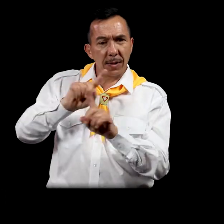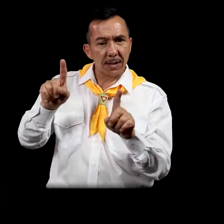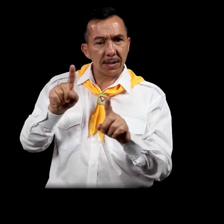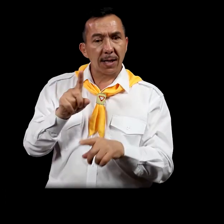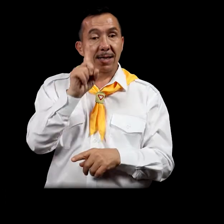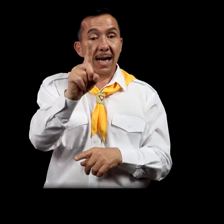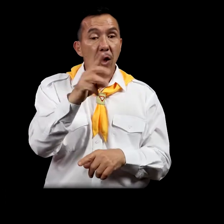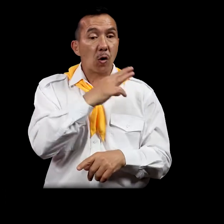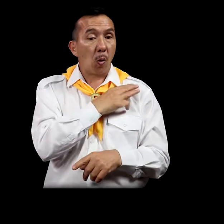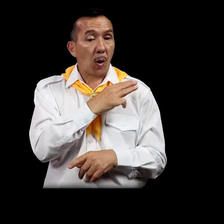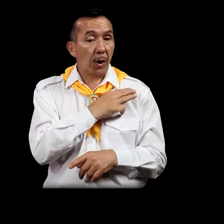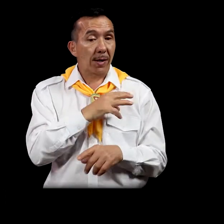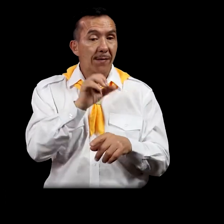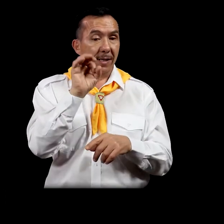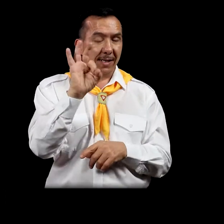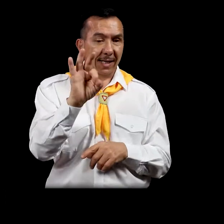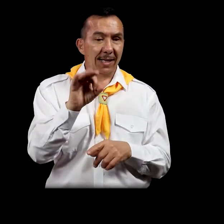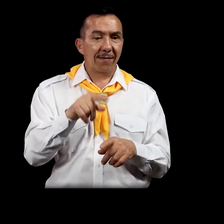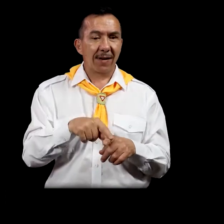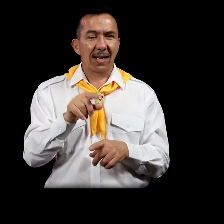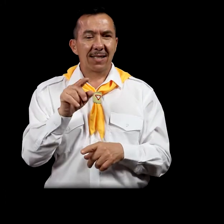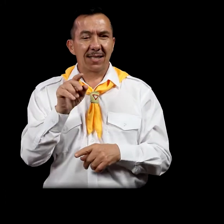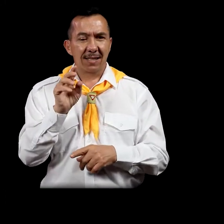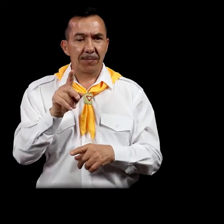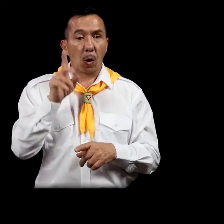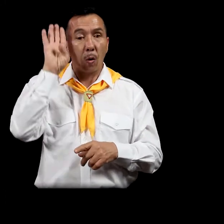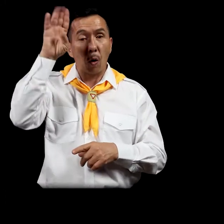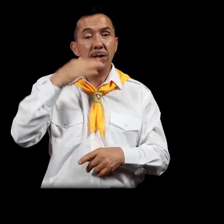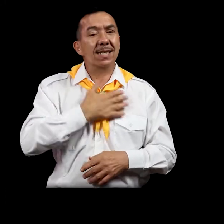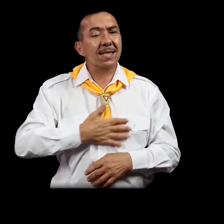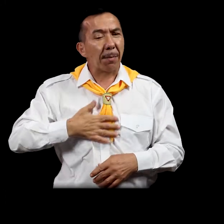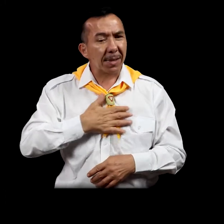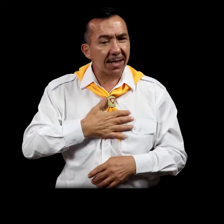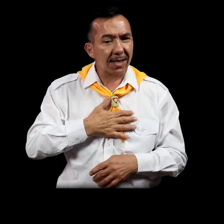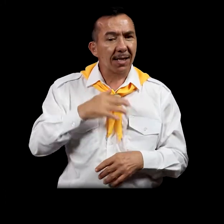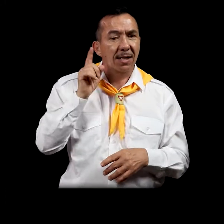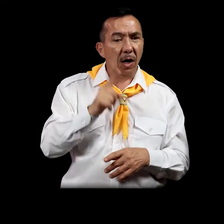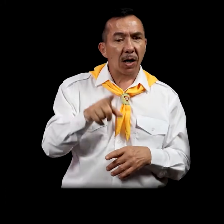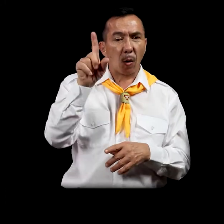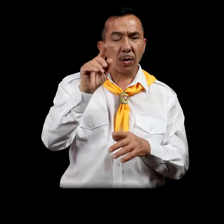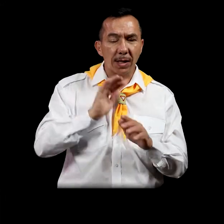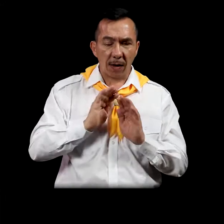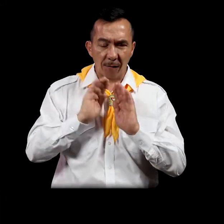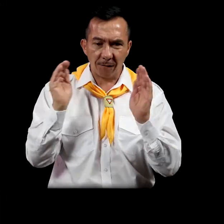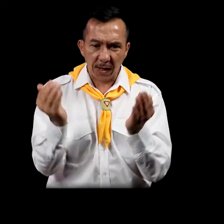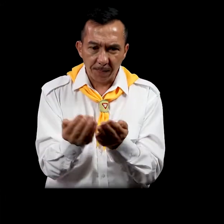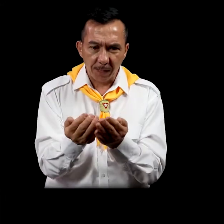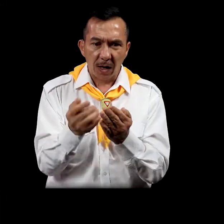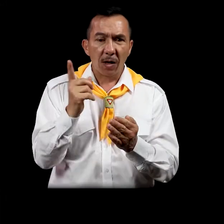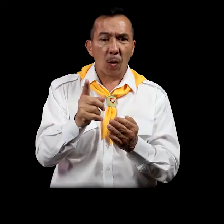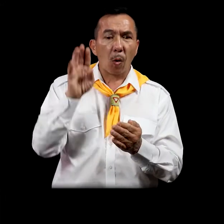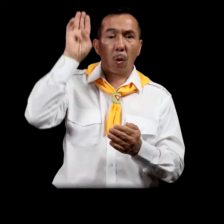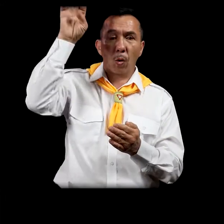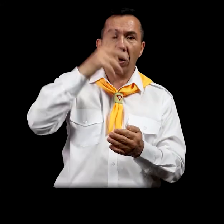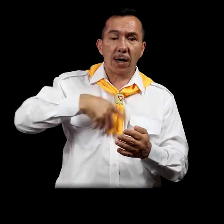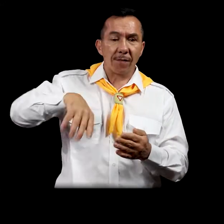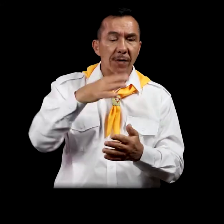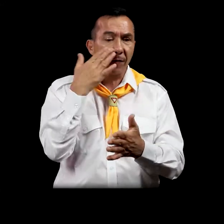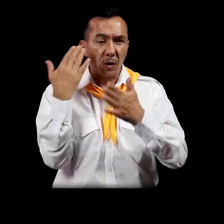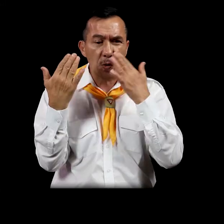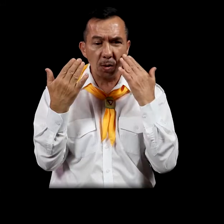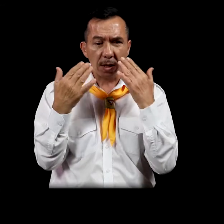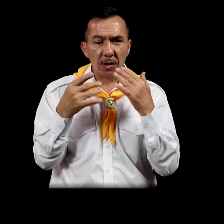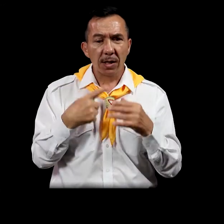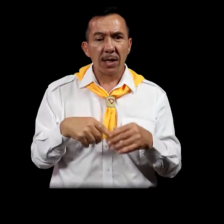1 Johannes 1 vers 5. God het empatie, Vader van omvorming en die God van alle